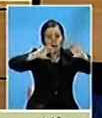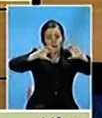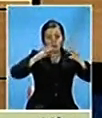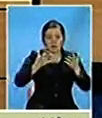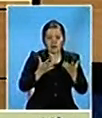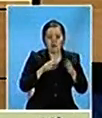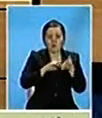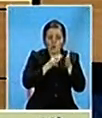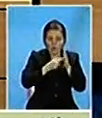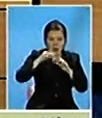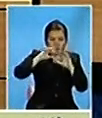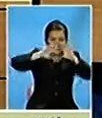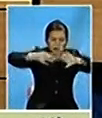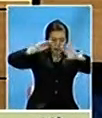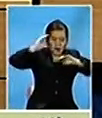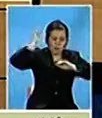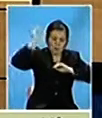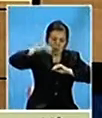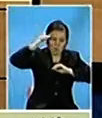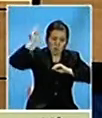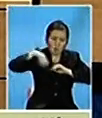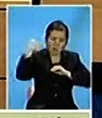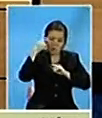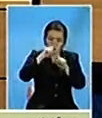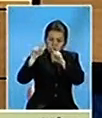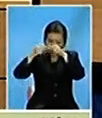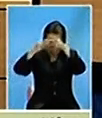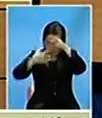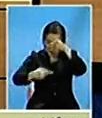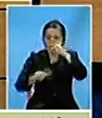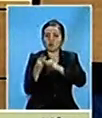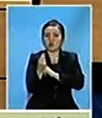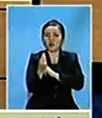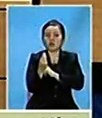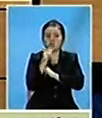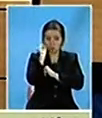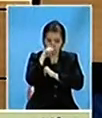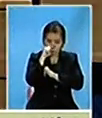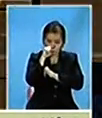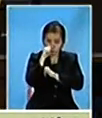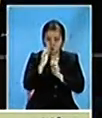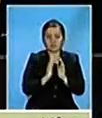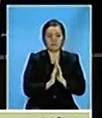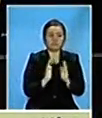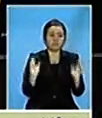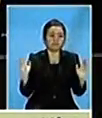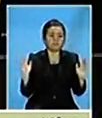รื่องที่โกหกสีขาวอีกกี่เรื่องใช่หรือไม่ขอบคุณครับ ครับท่านสมเด็จศรีพ